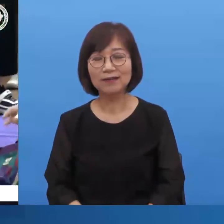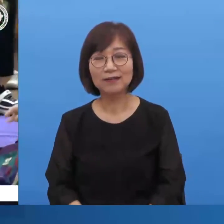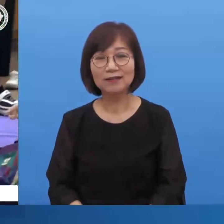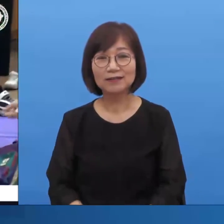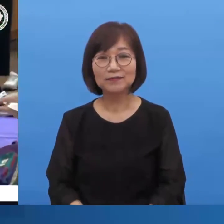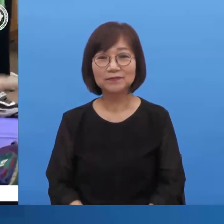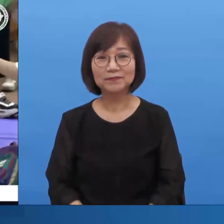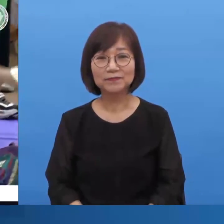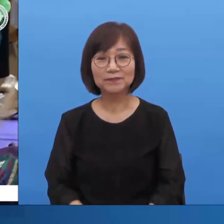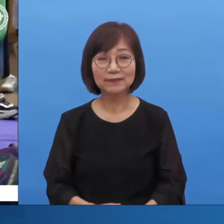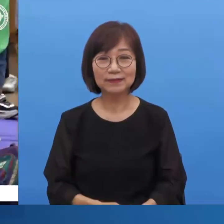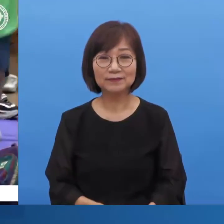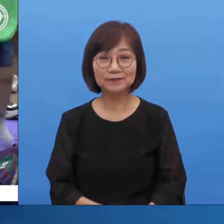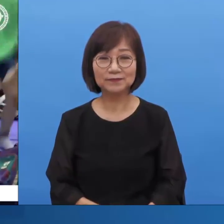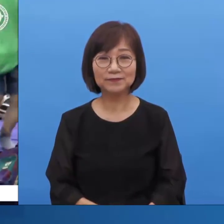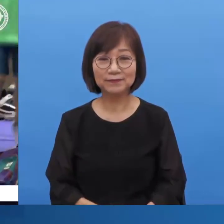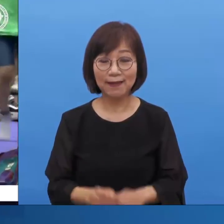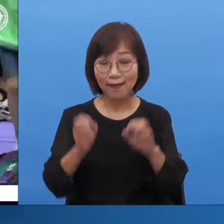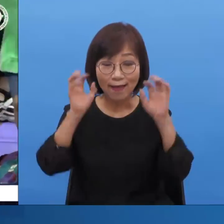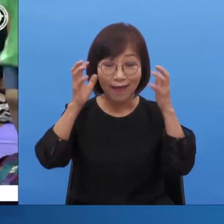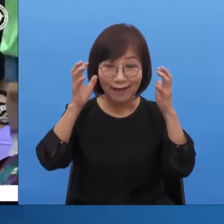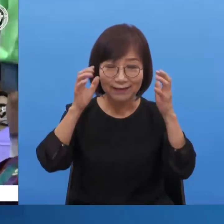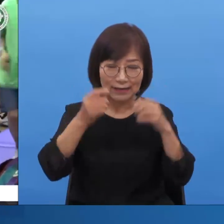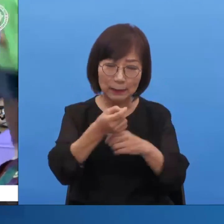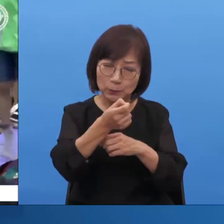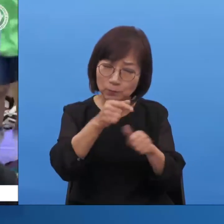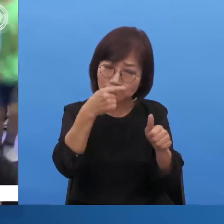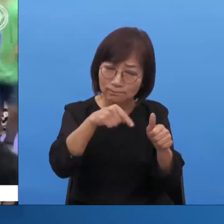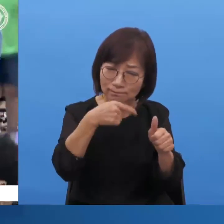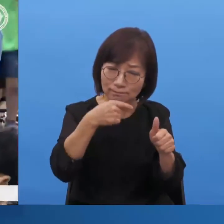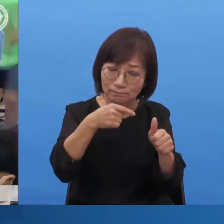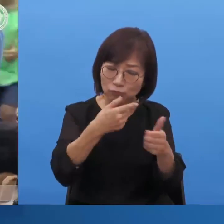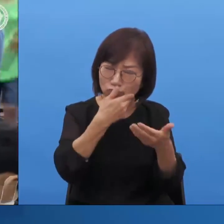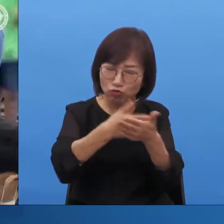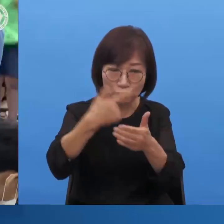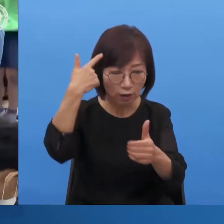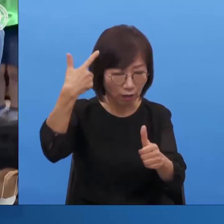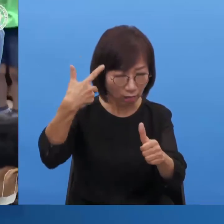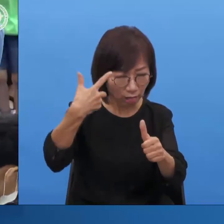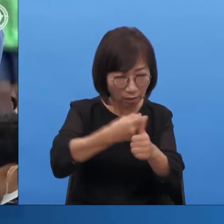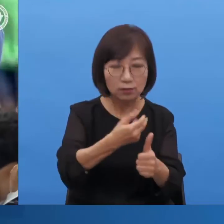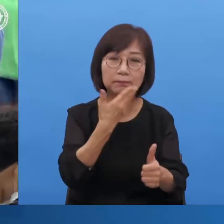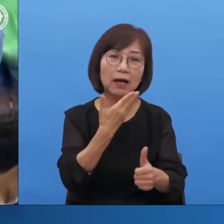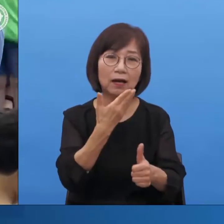어릴 때 한 거는 조금만 했는데 굉장한 게 각인되는 거예요.